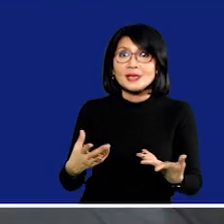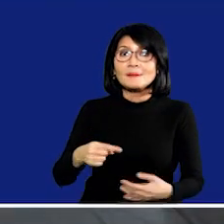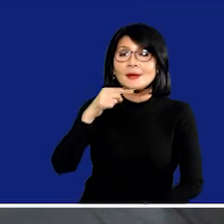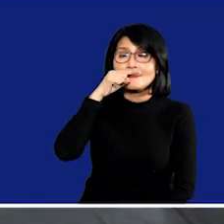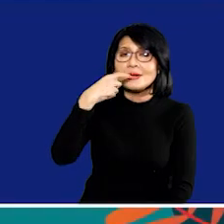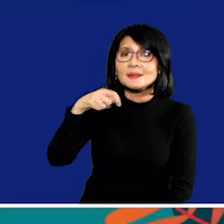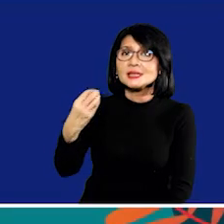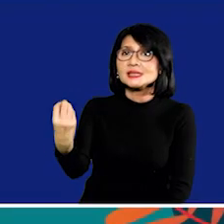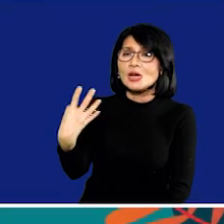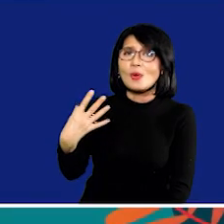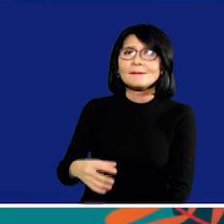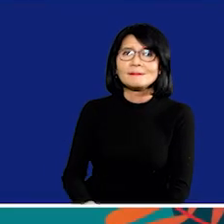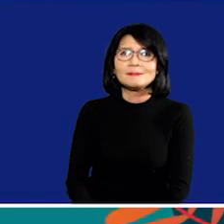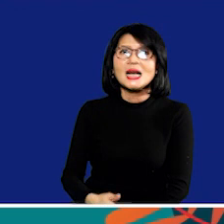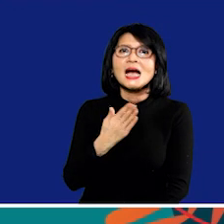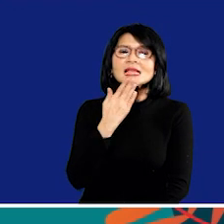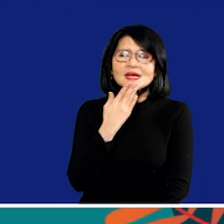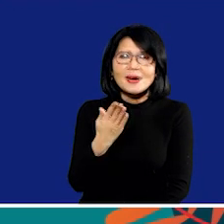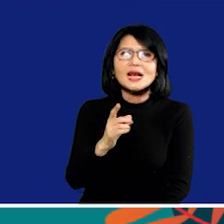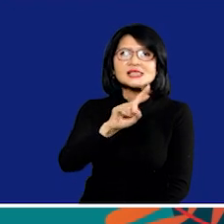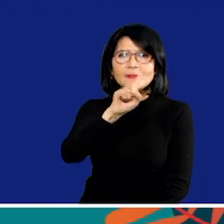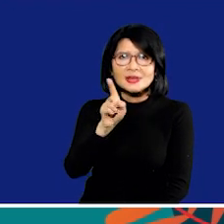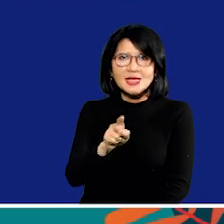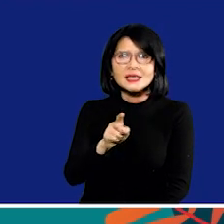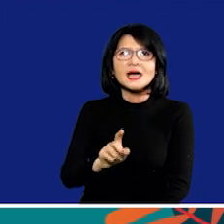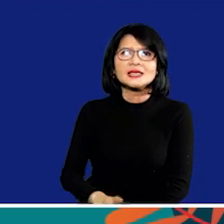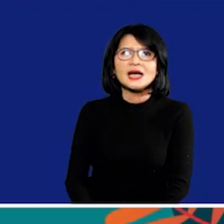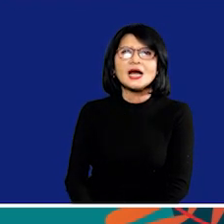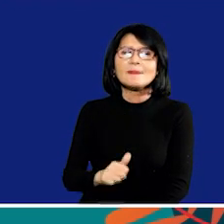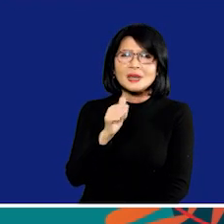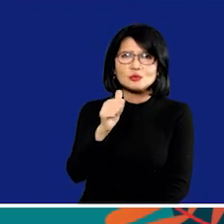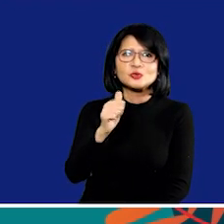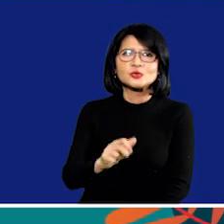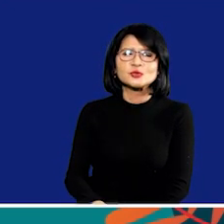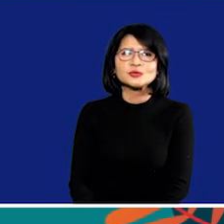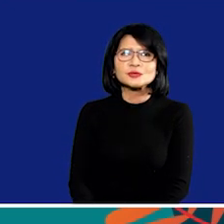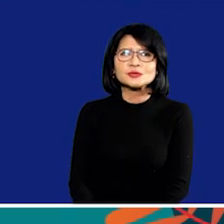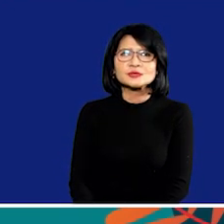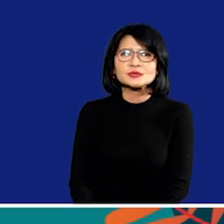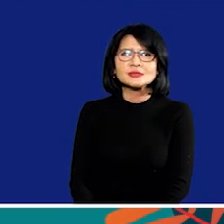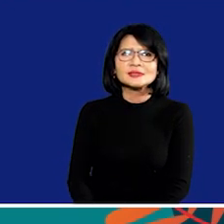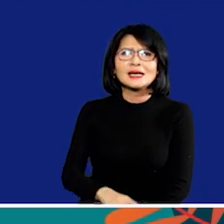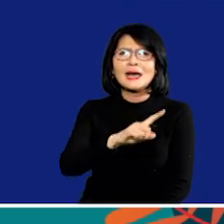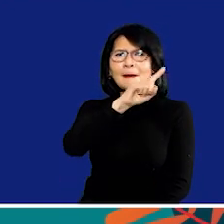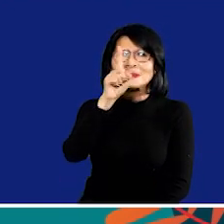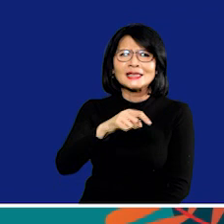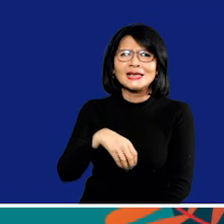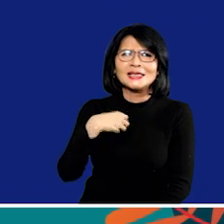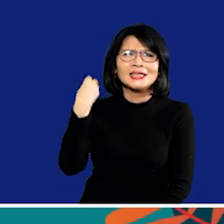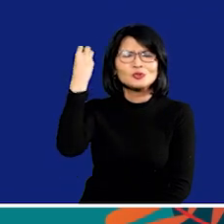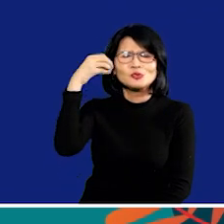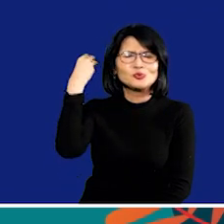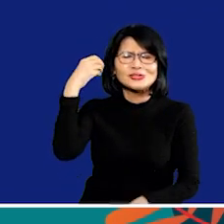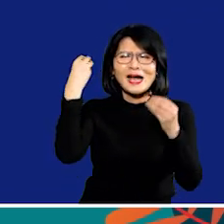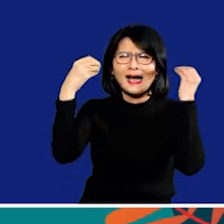langsung menanggapi. Ya, terima kasih, Rido, untuk pertanyaan yang sangat baik, sangat rumit, dan sangat